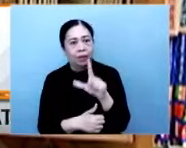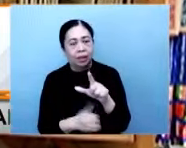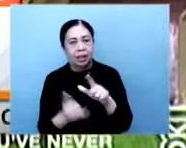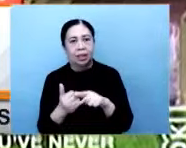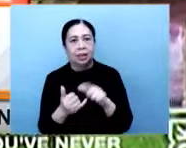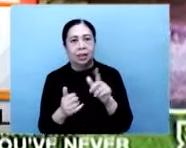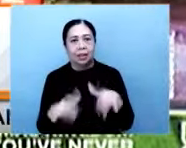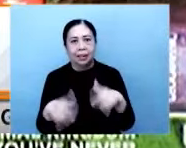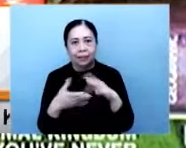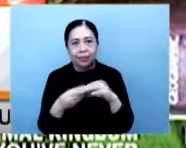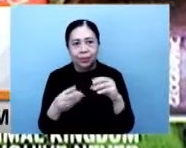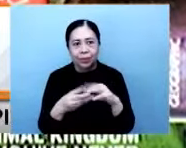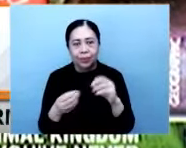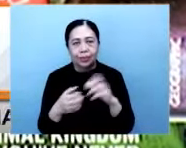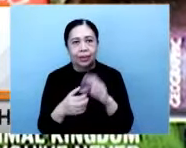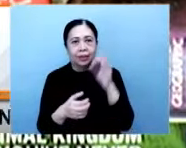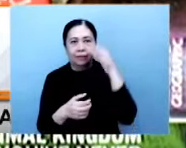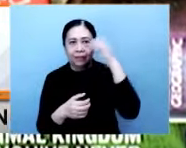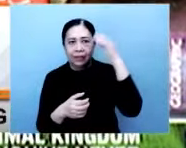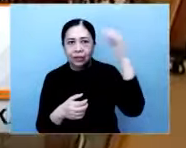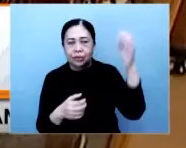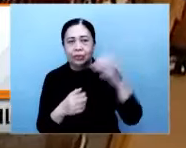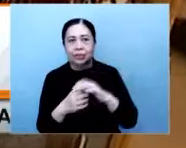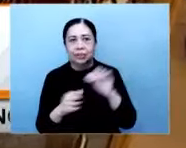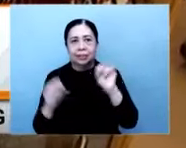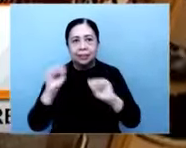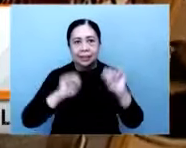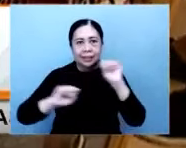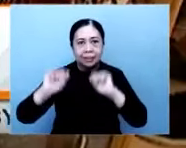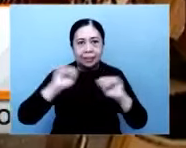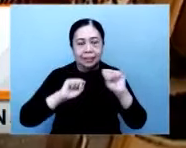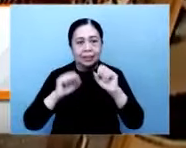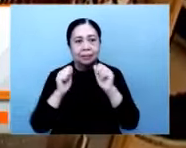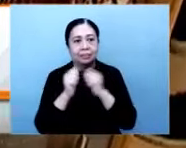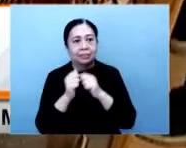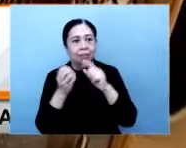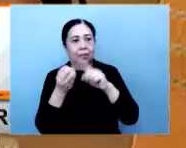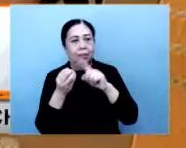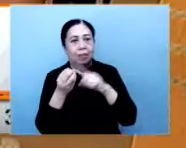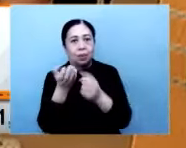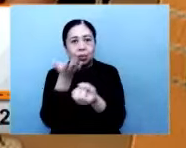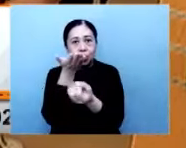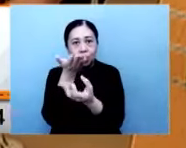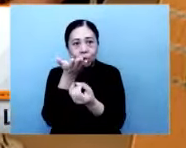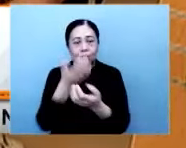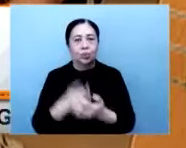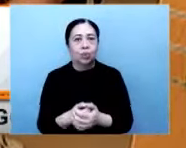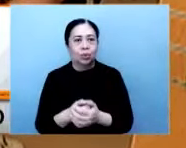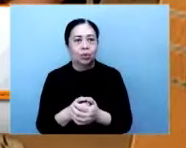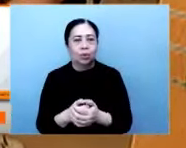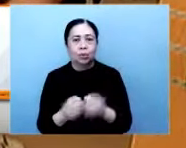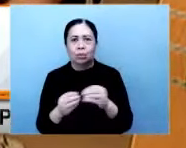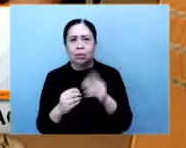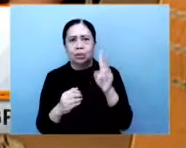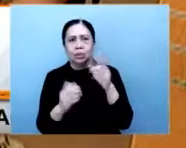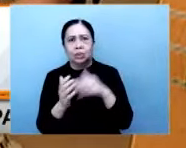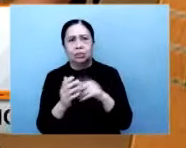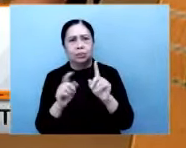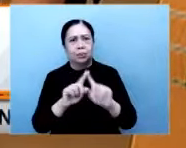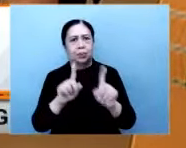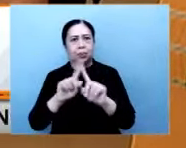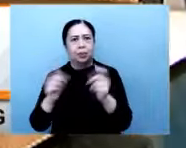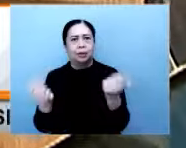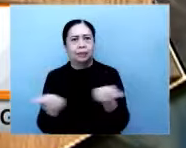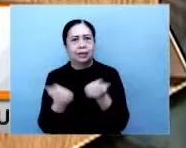biographies, fiction, science, pati tungkol sa pagluluto. Higit 2,000 titles ang available